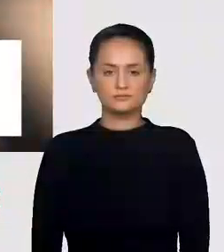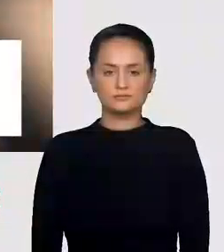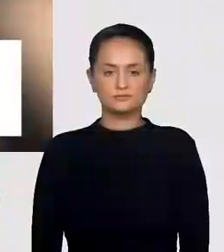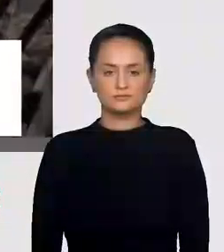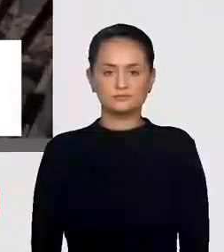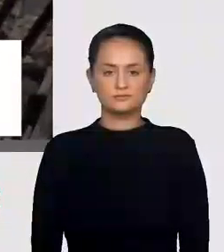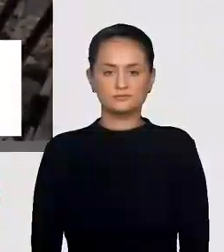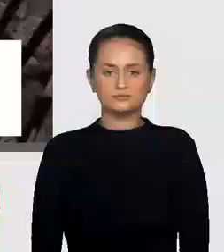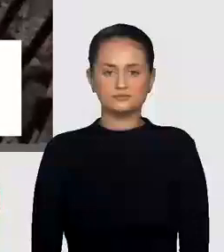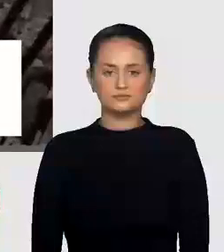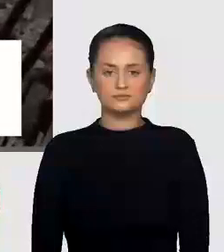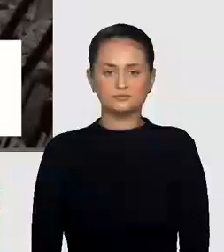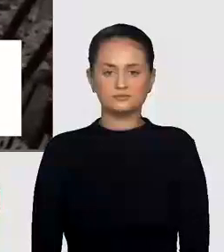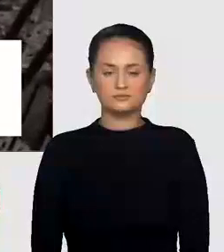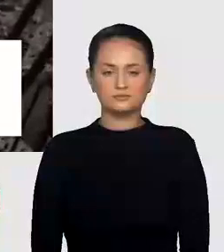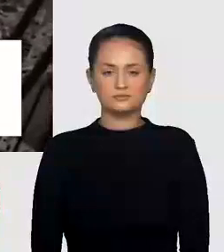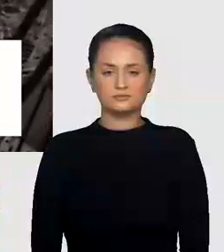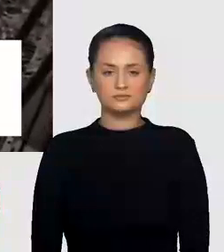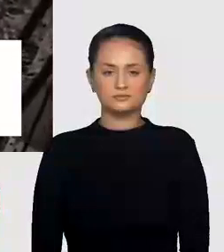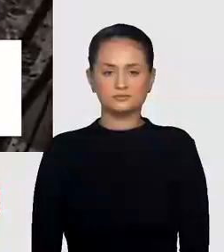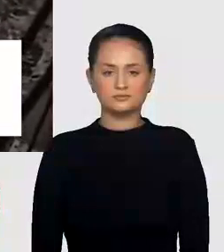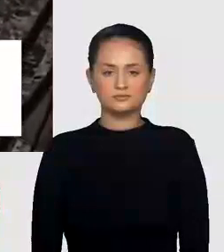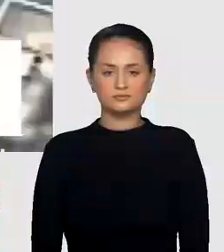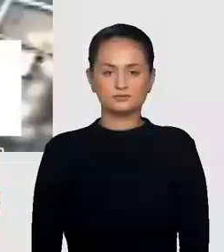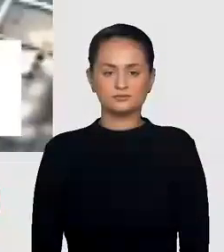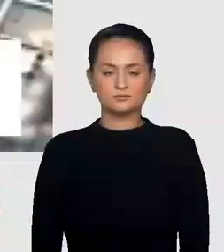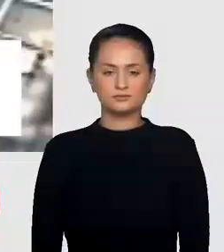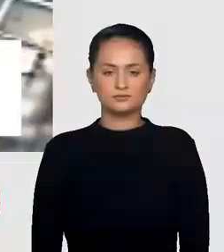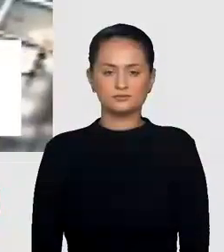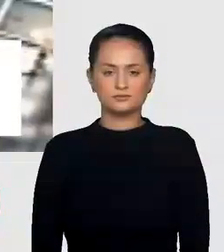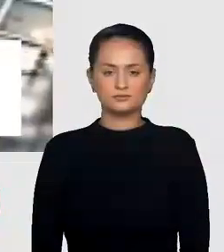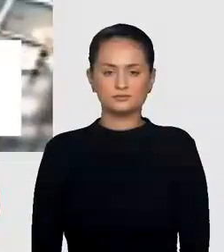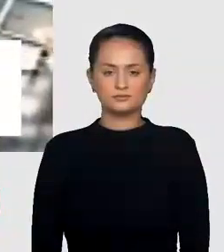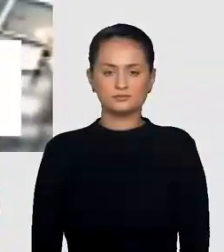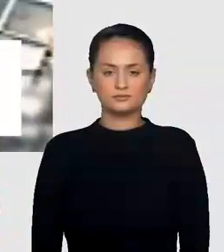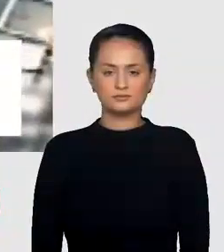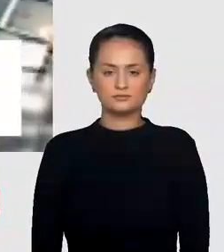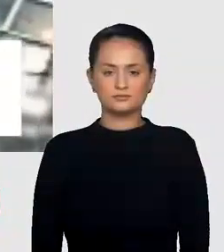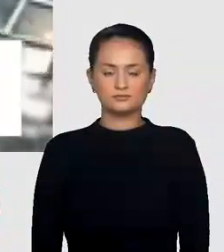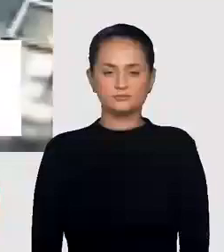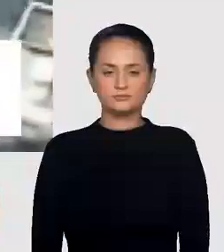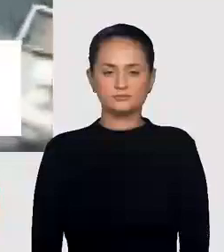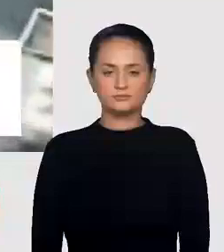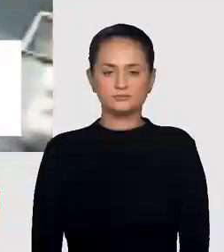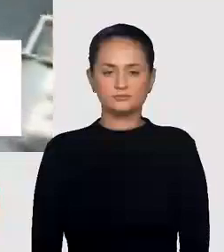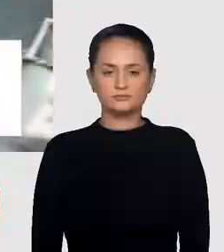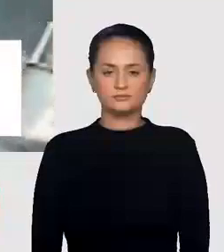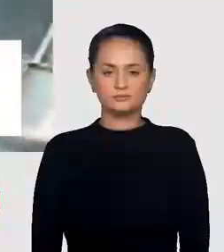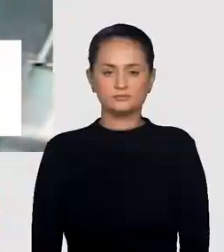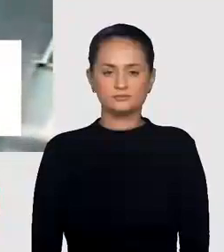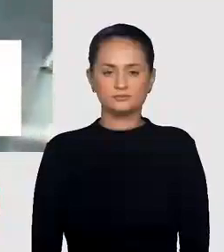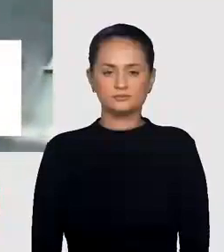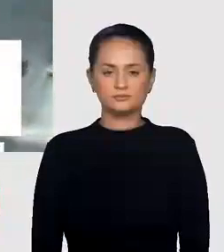armate israeliene au distrus sute de poziții ale Hamas în ultimele 24 de ore, mai precis locuri de lansare a